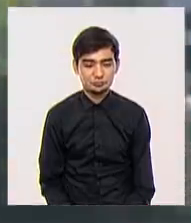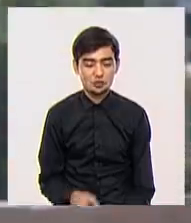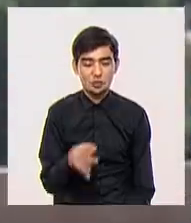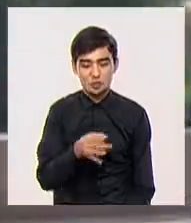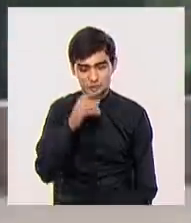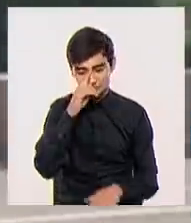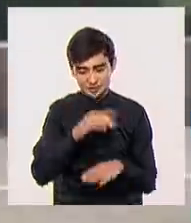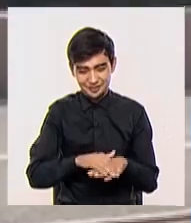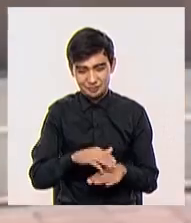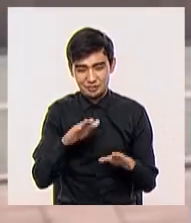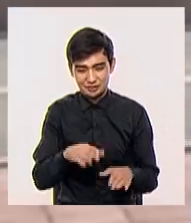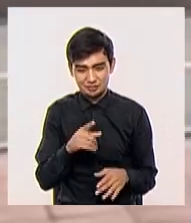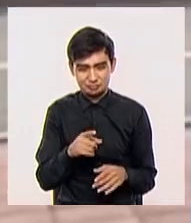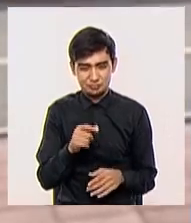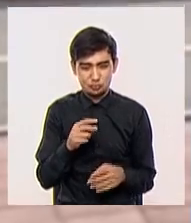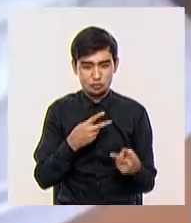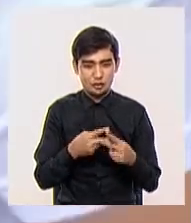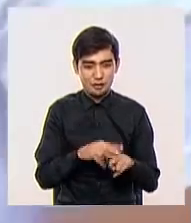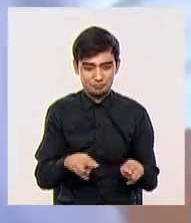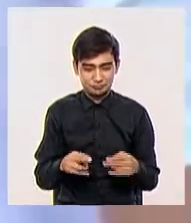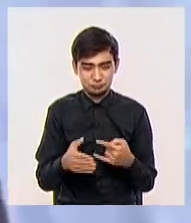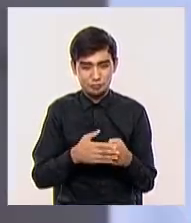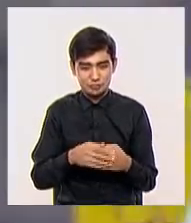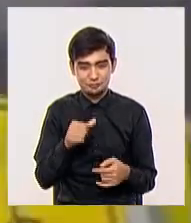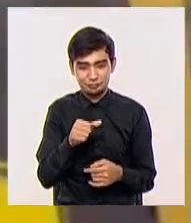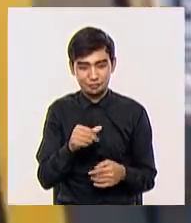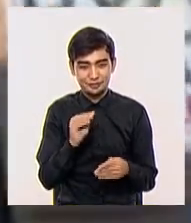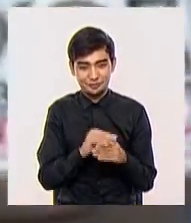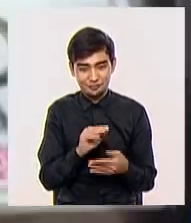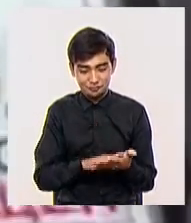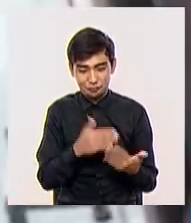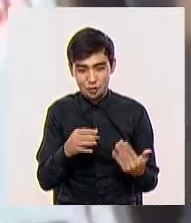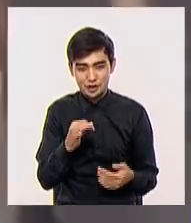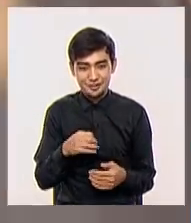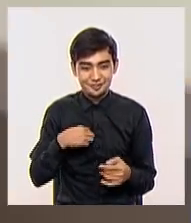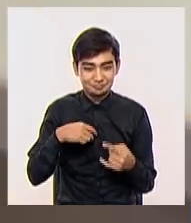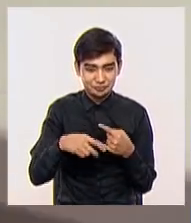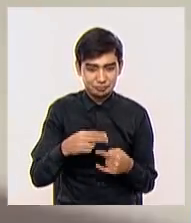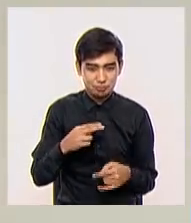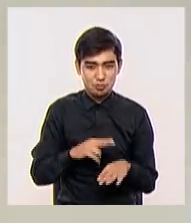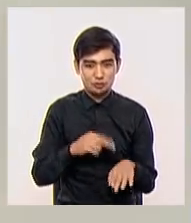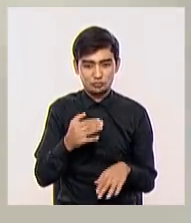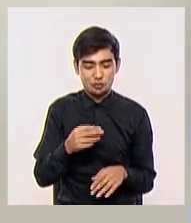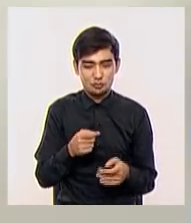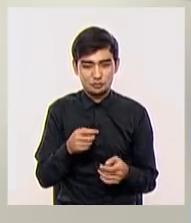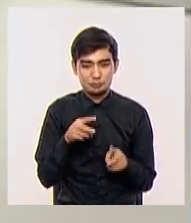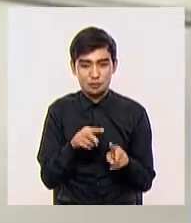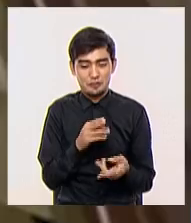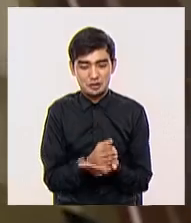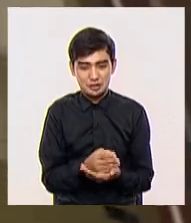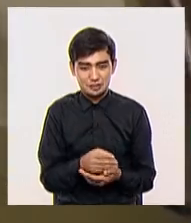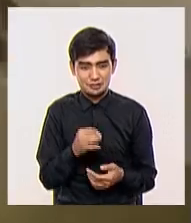Облыс әкімдігі алынбас қамал сияқты қоңырау қойылған есіктен кейін әрі қарай полициялық күзеттің тексерісі тағы бар.